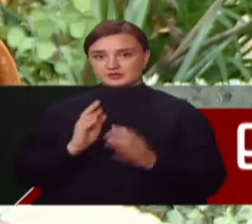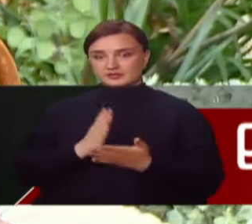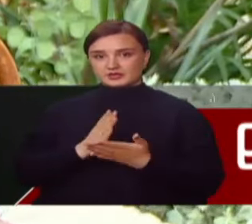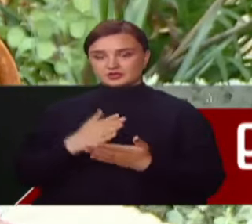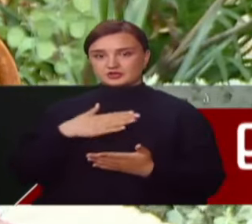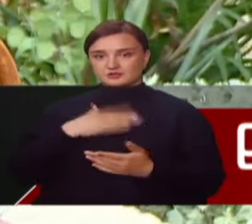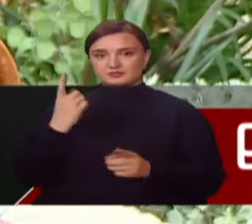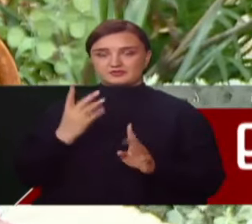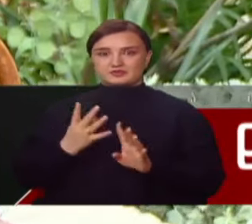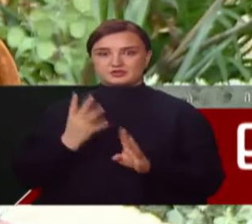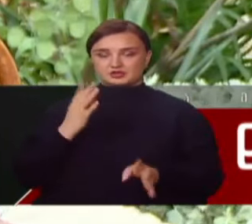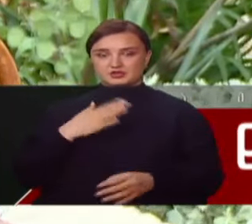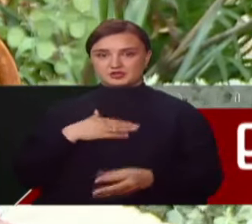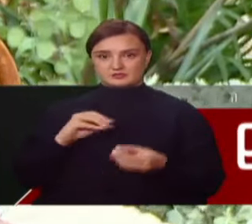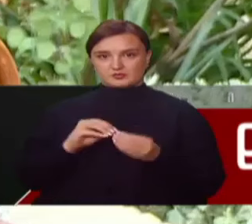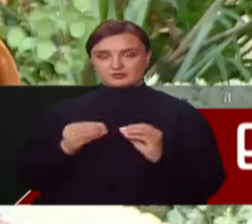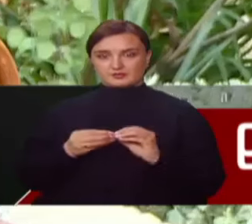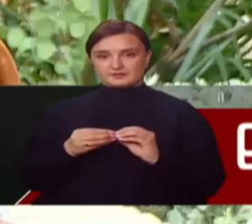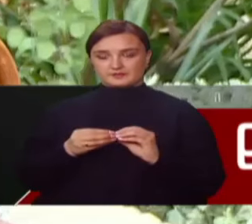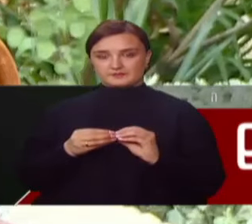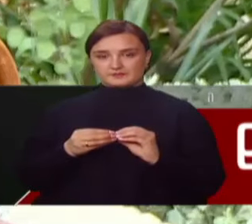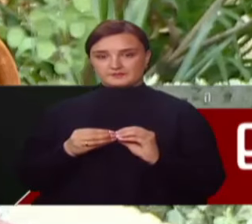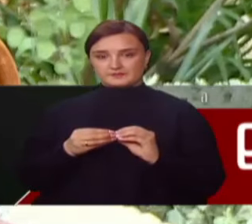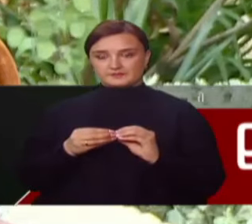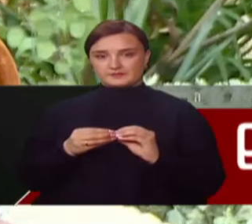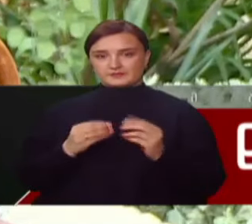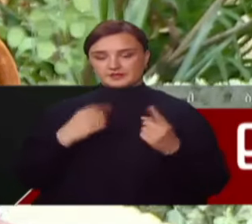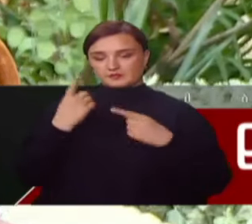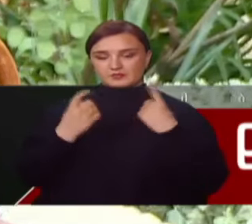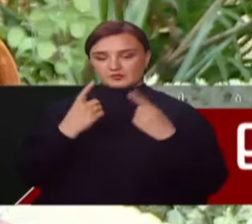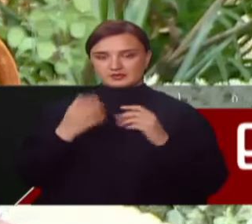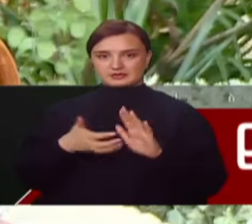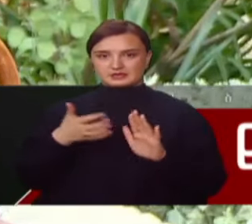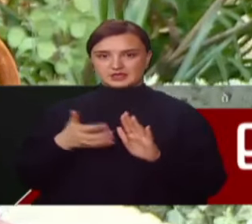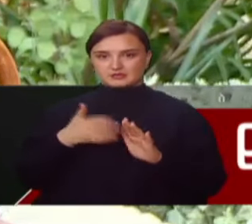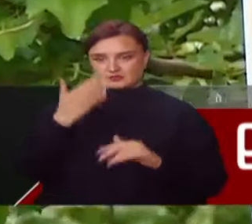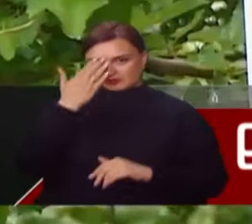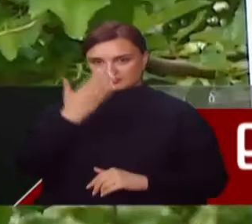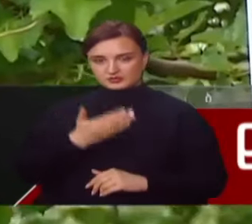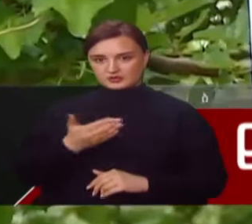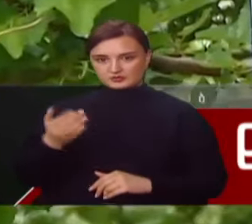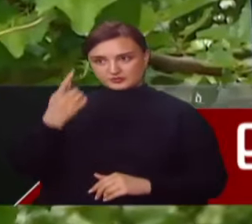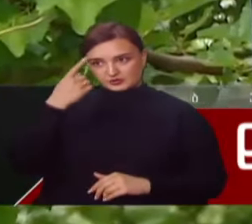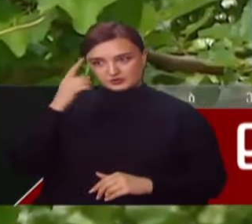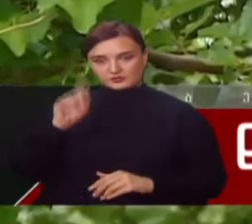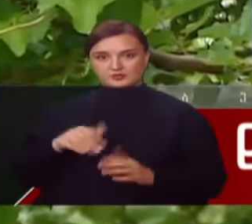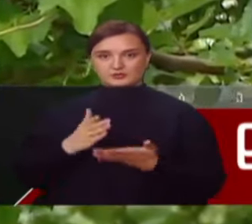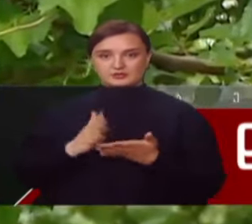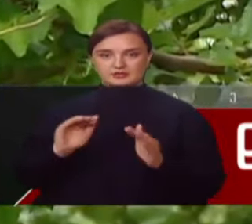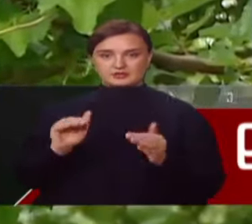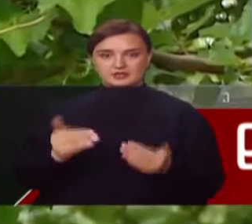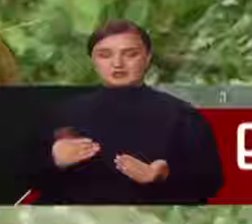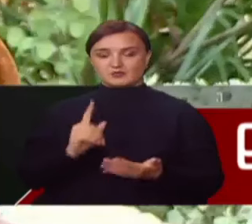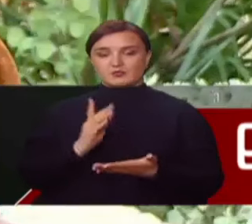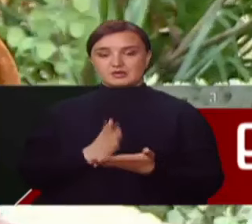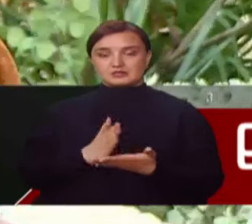ჩემი უპირველესი პრობლემა, ინფორმაციის ნაკლებობა საზოგადოებასთან. ცნობადობაა ნაკლები, რომ